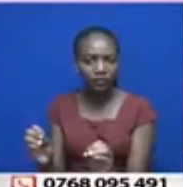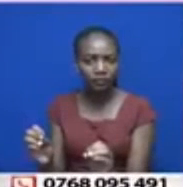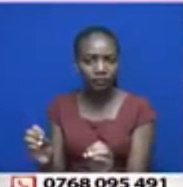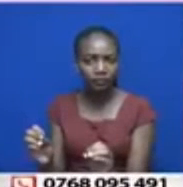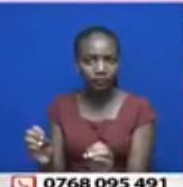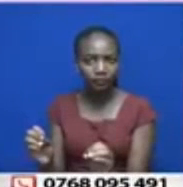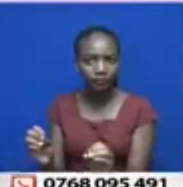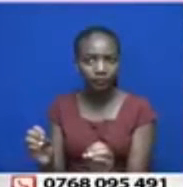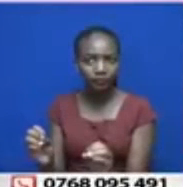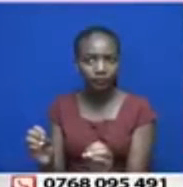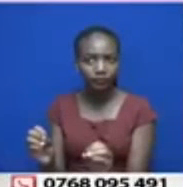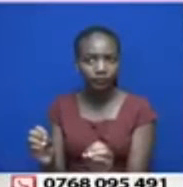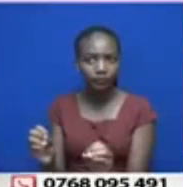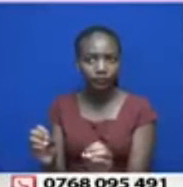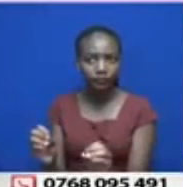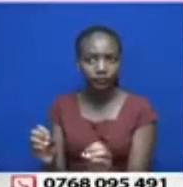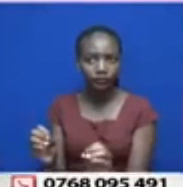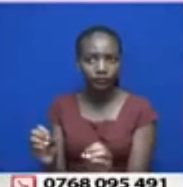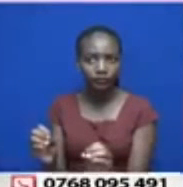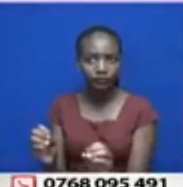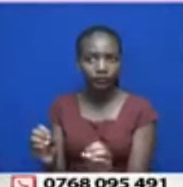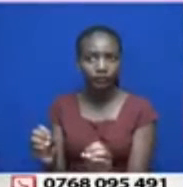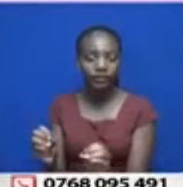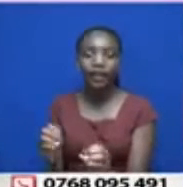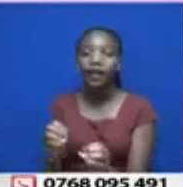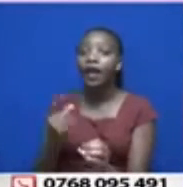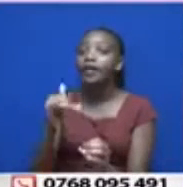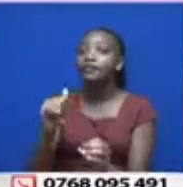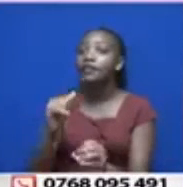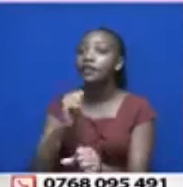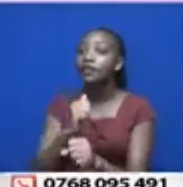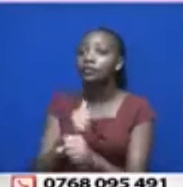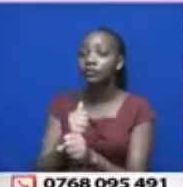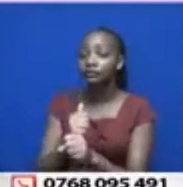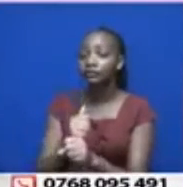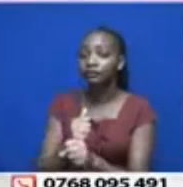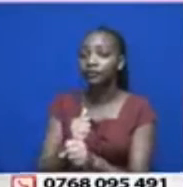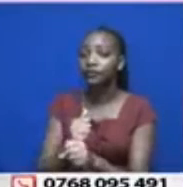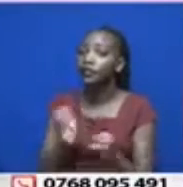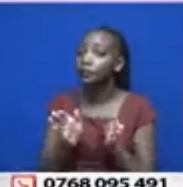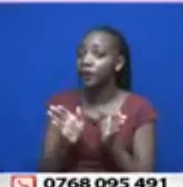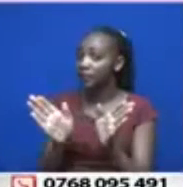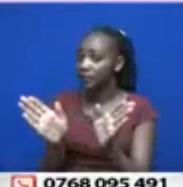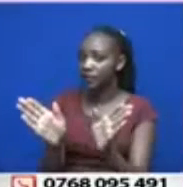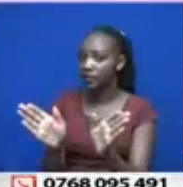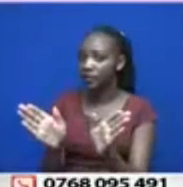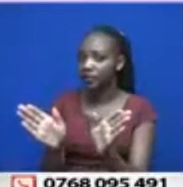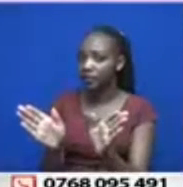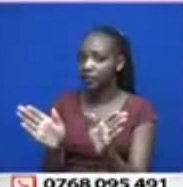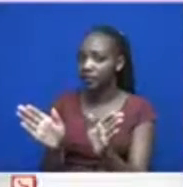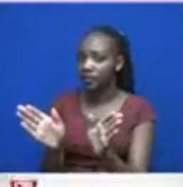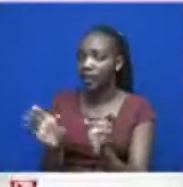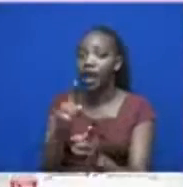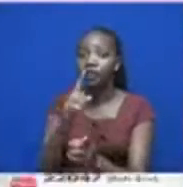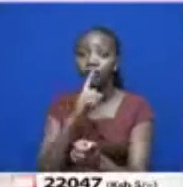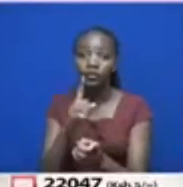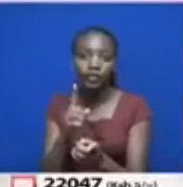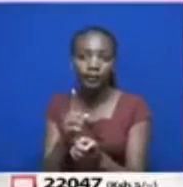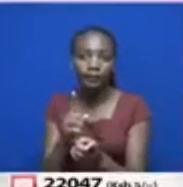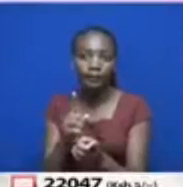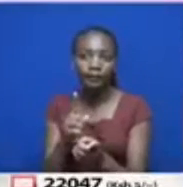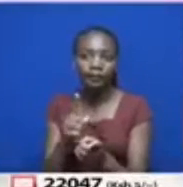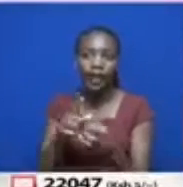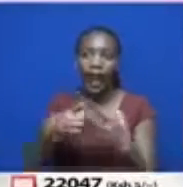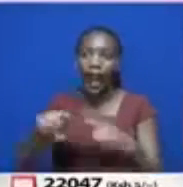kuulizwa maoni yao, wanafanya ile kitu tunaita political posturing. Ile unasema kwamba wacha